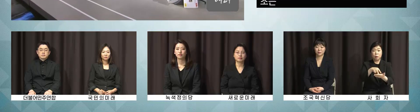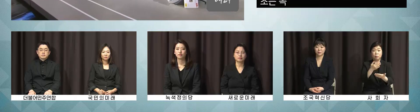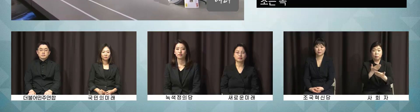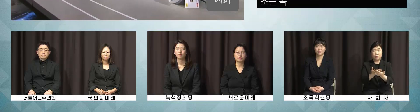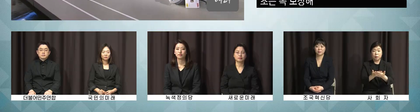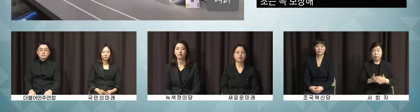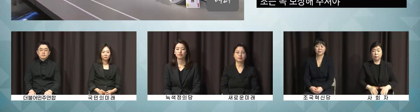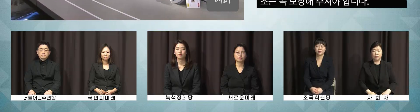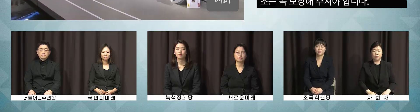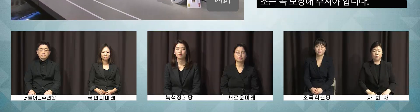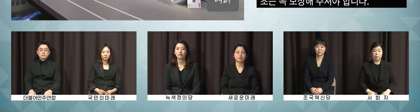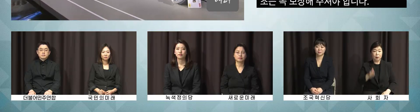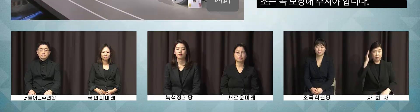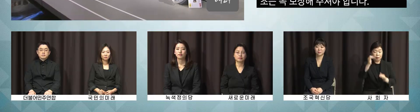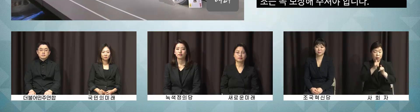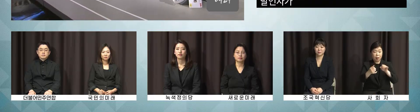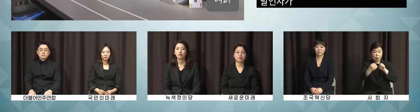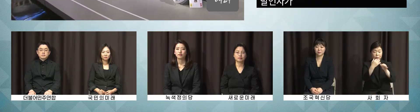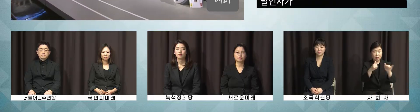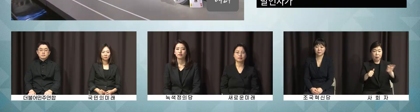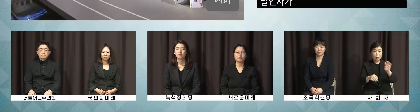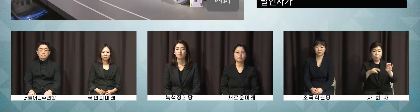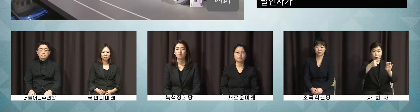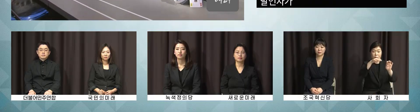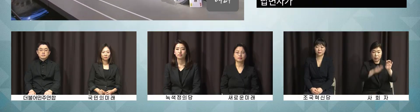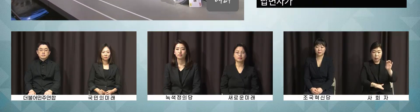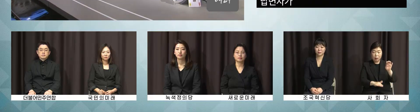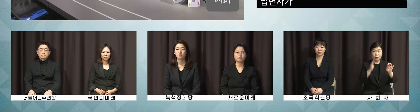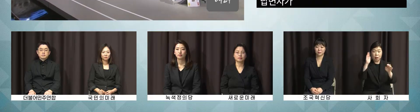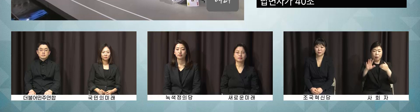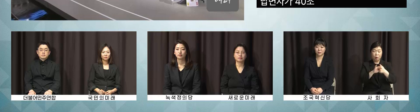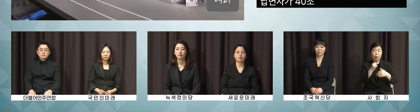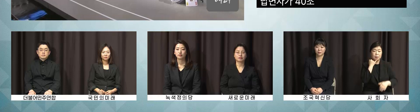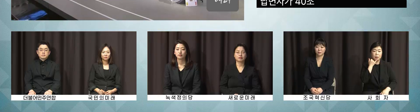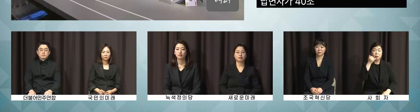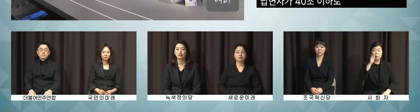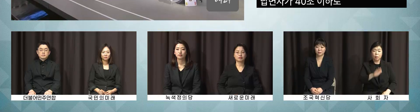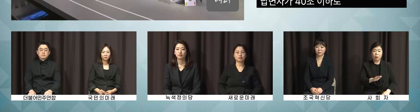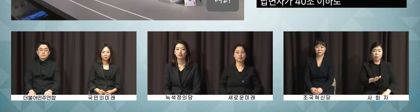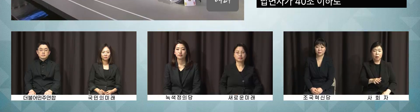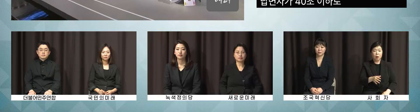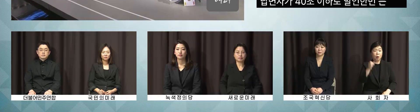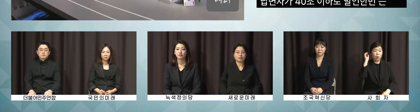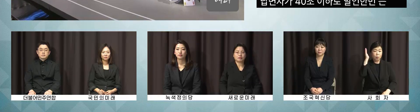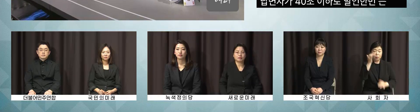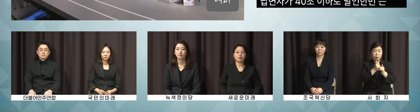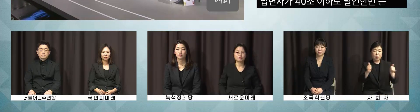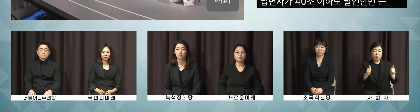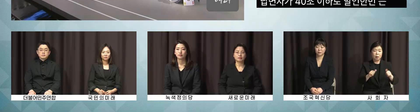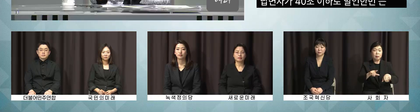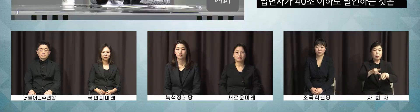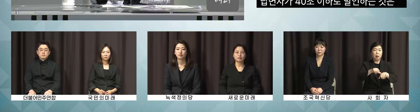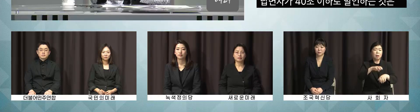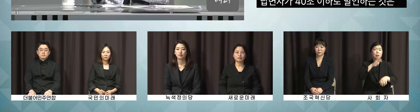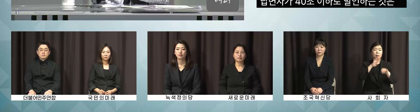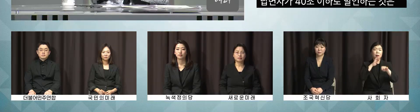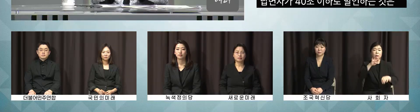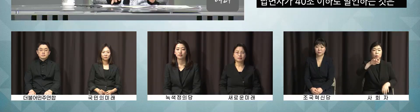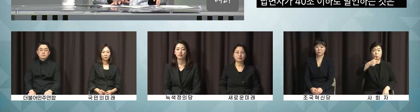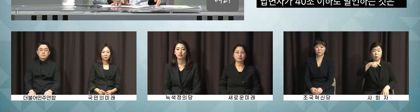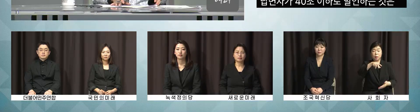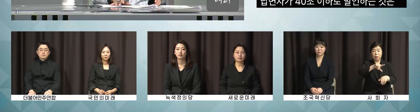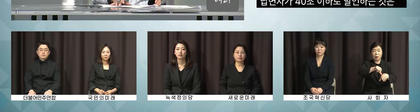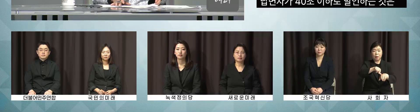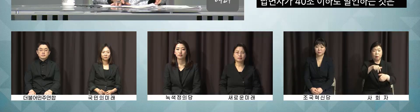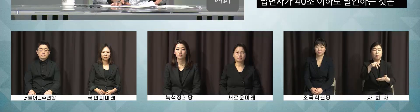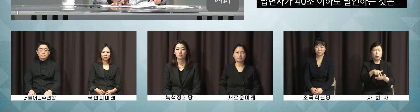합니다. 답변자가 40초 이하로 발언하는 것은 괜찮습니다. 하지만 토론자께서는 40초를 보장해 주셔야 됨을 다시